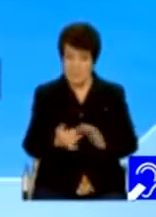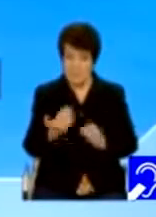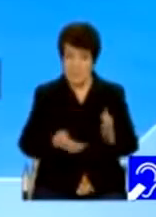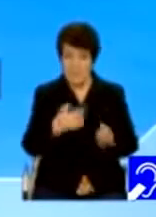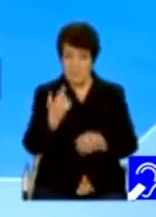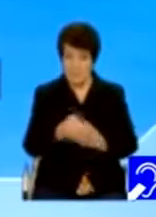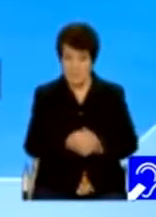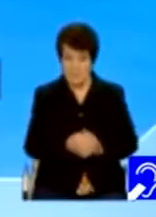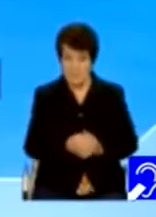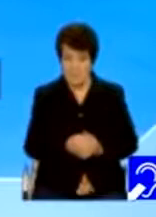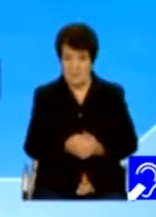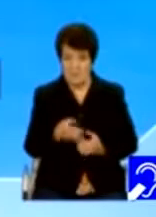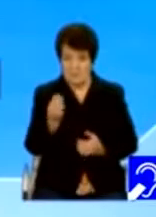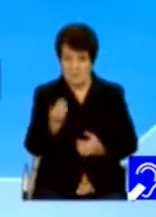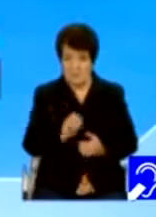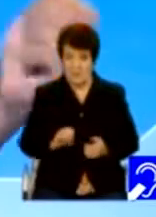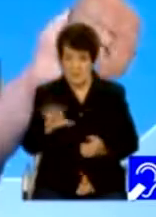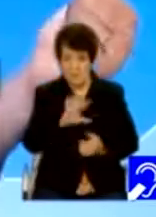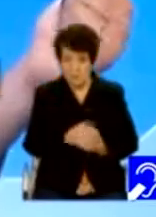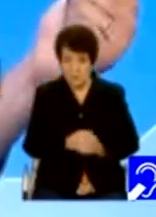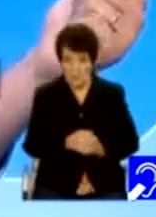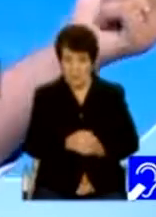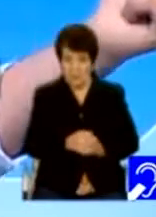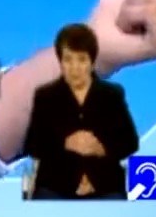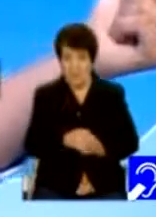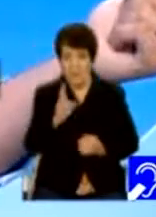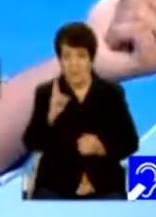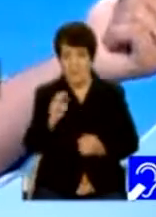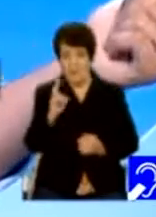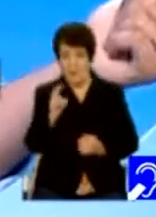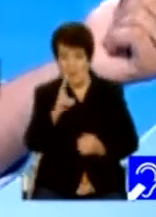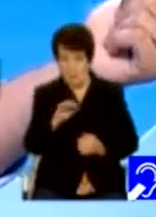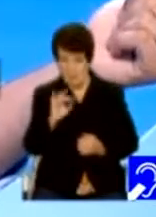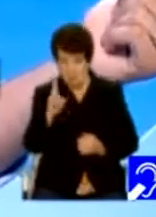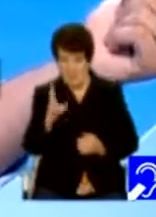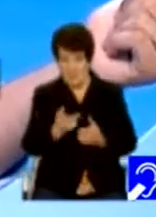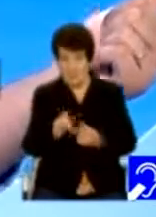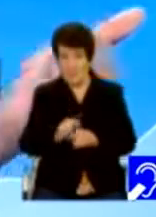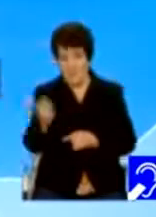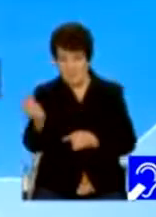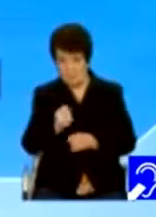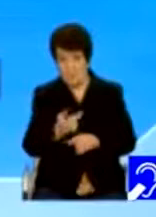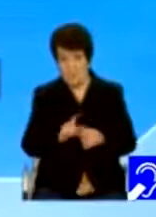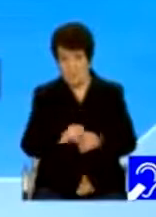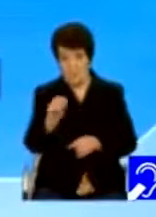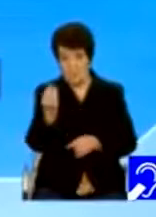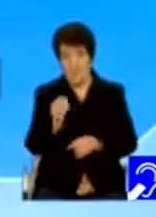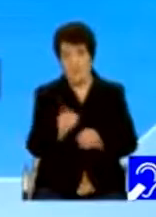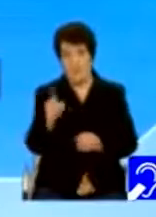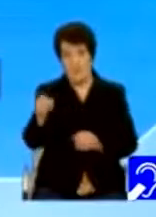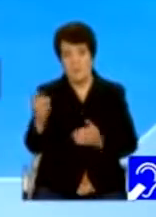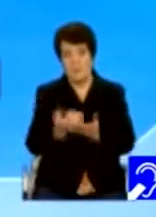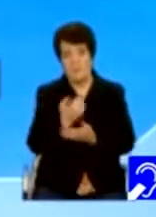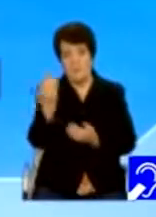vorbim... De banii europeni. Dacă îl scuturați pe Cavcaliuc și pe alții din genul lui, îi găsiți doamna o parte din banii lor la dânșii, pentru că